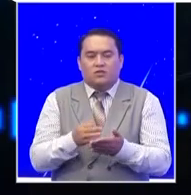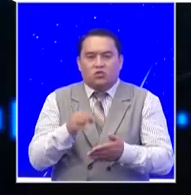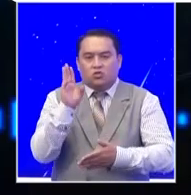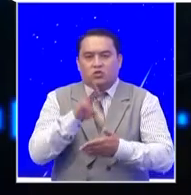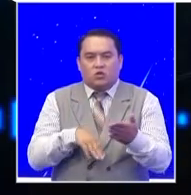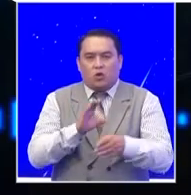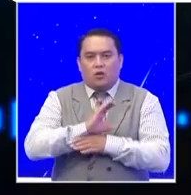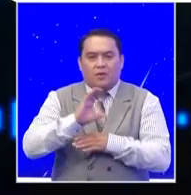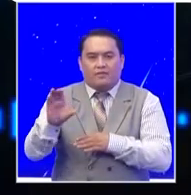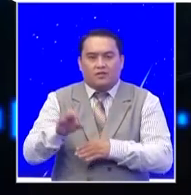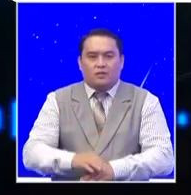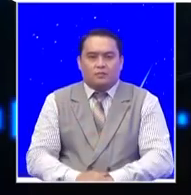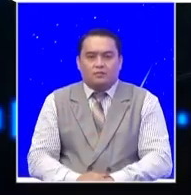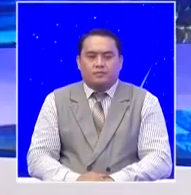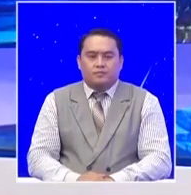үшін жіберілген.